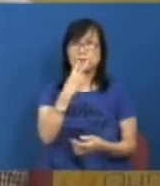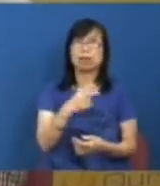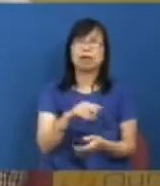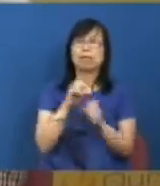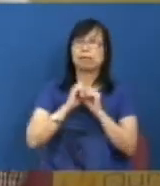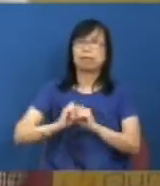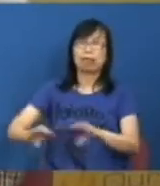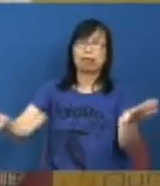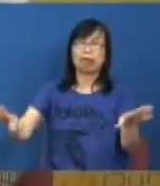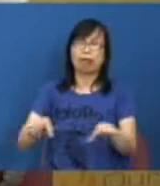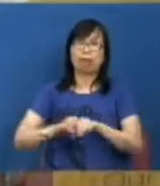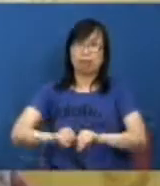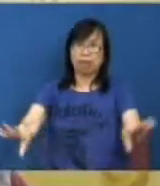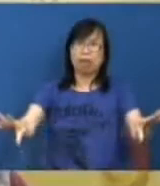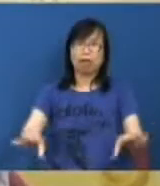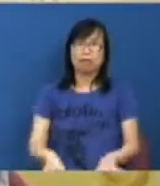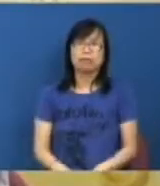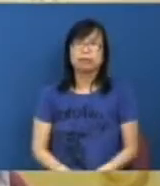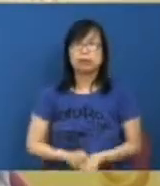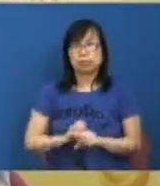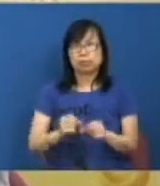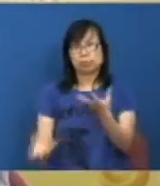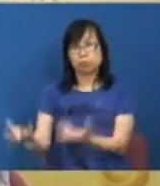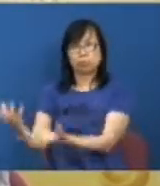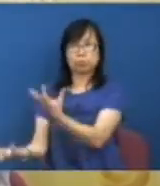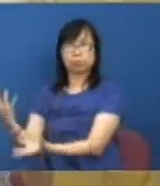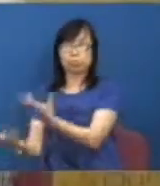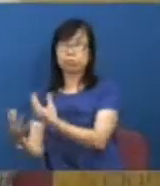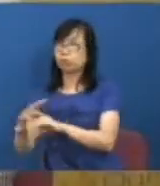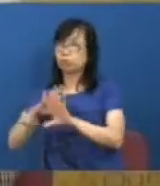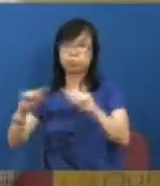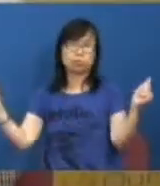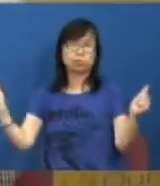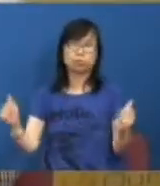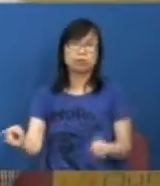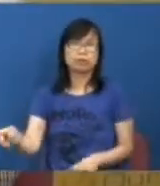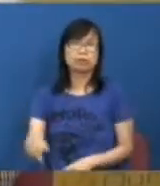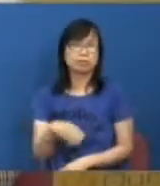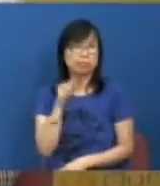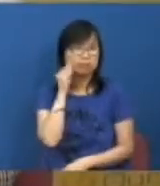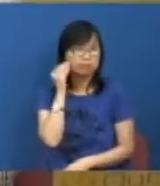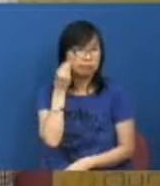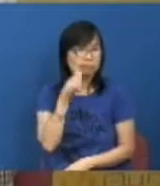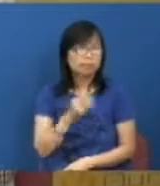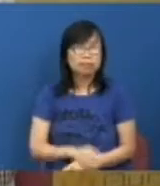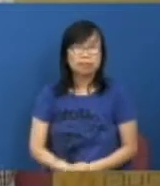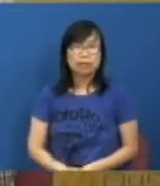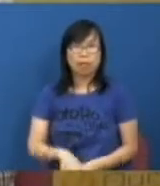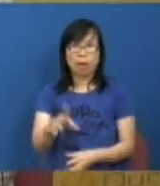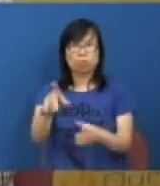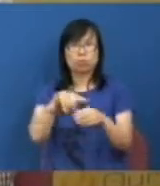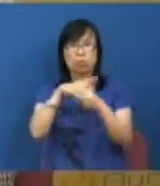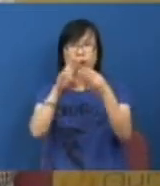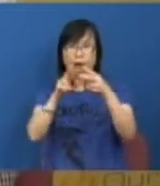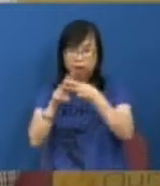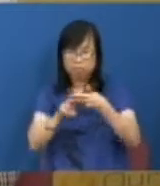失㗎嘛， 用 嘅 啫， 係咯， 就咁燒咗佢嘅啫， 就係燒咗佢。我覺得呢樣嘢，喂，簡直係失禮啦！你咩全香港又咩亞洲大都